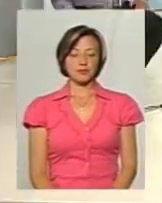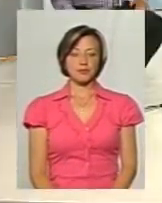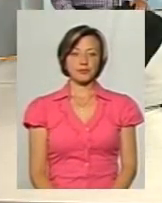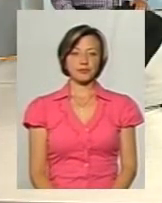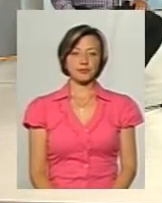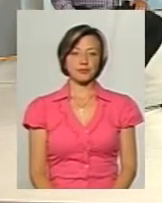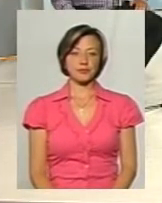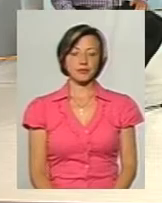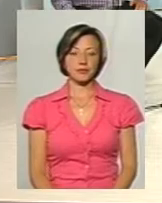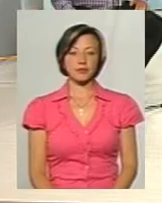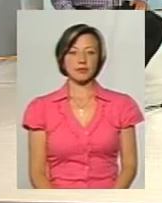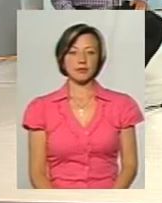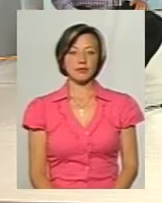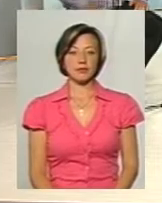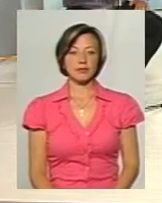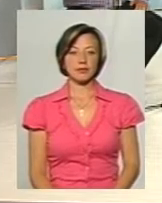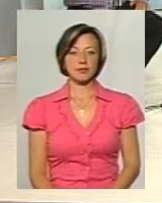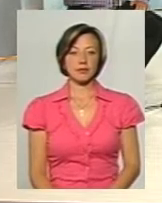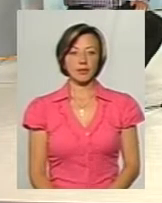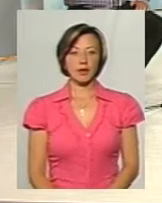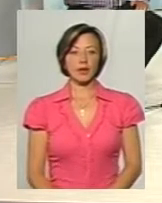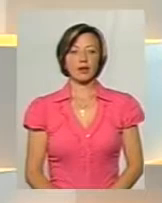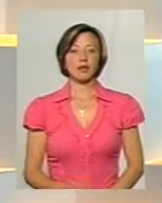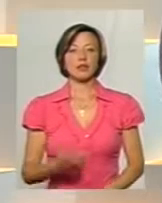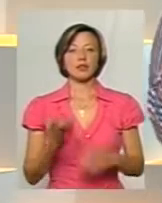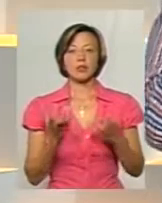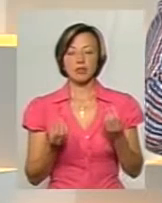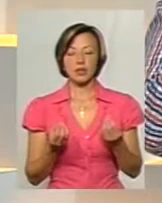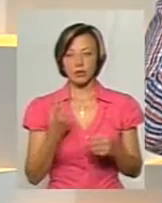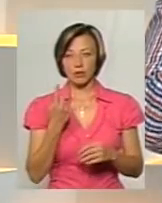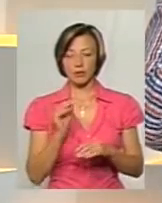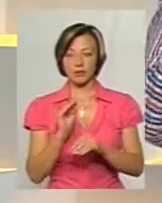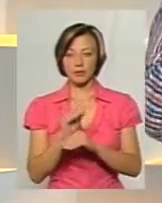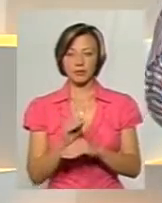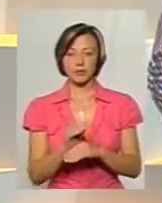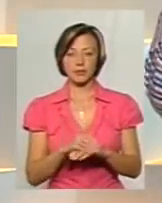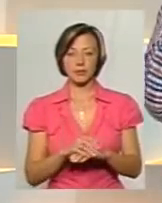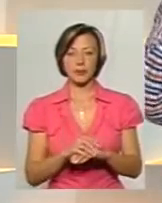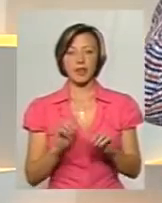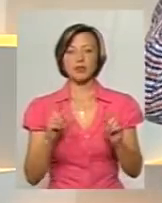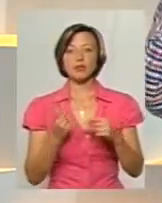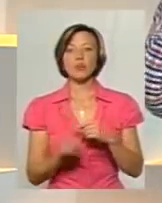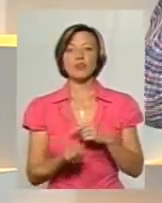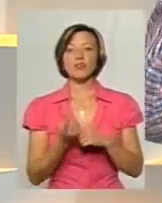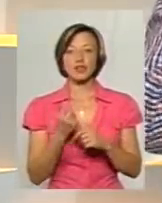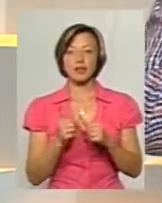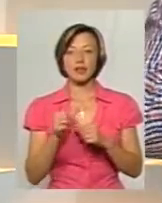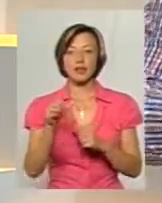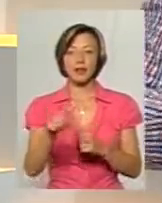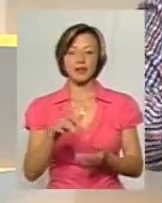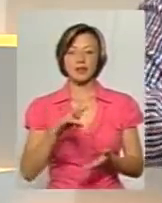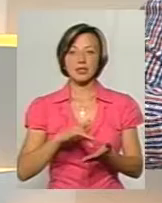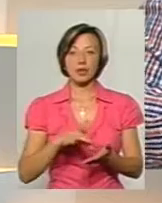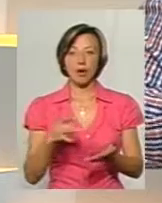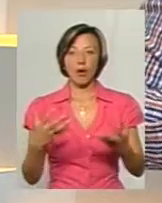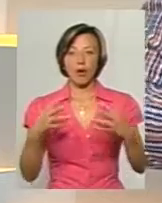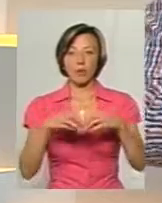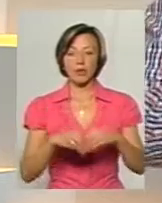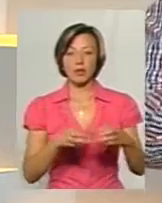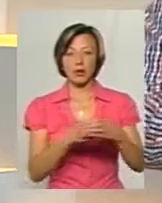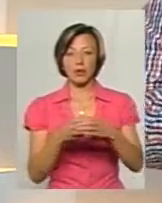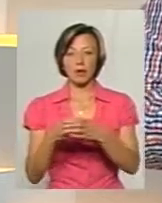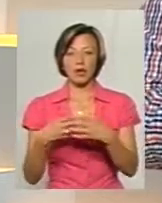Власне, от той... До речі, я вибачаюсь, до речі, чого це виникло? Це децентралізація, об'єднання громад.